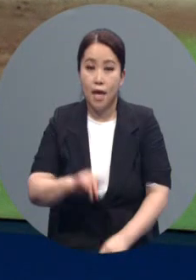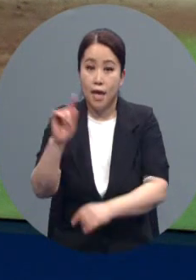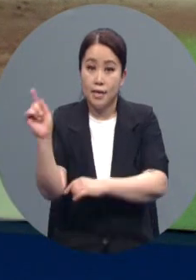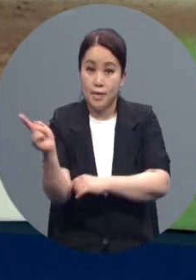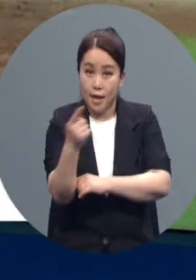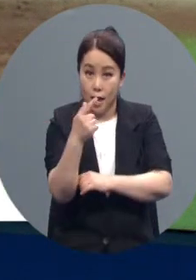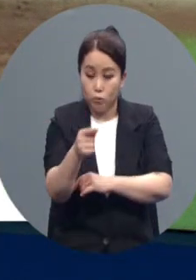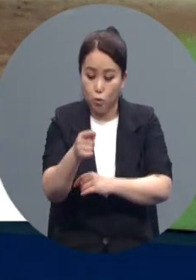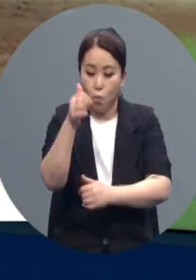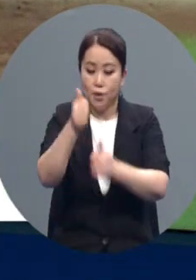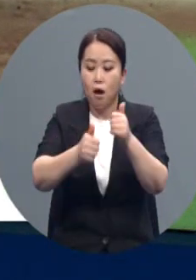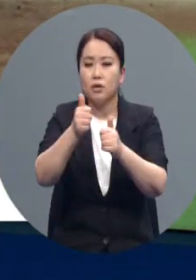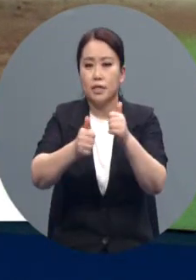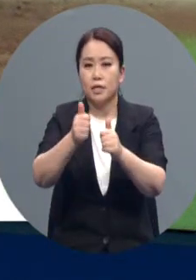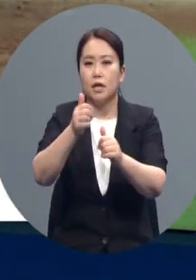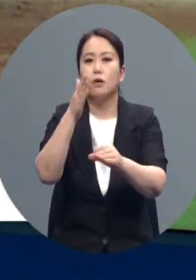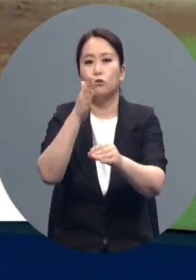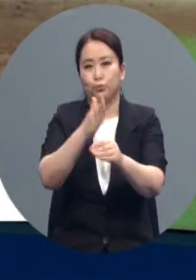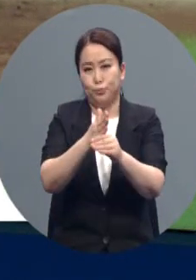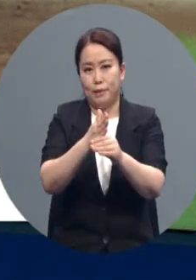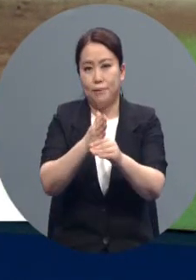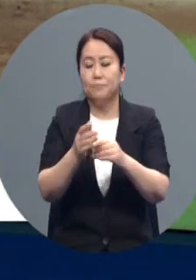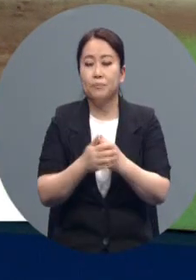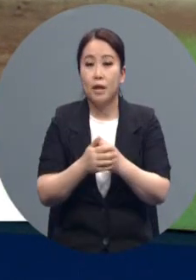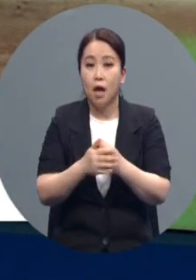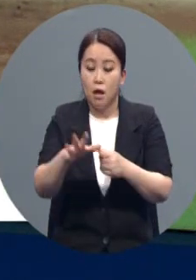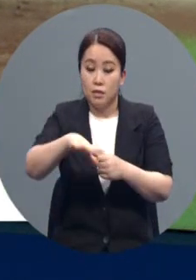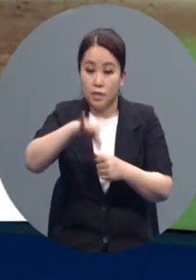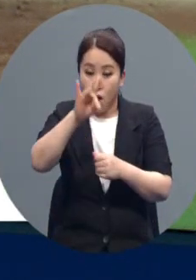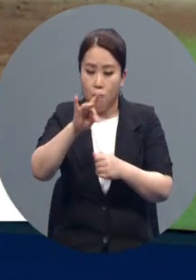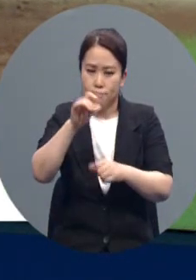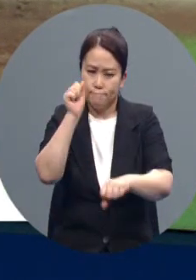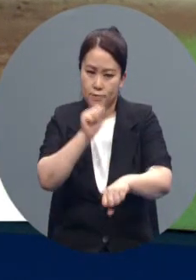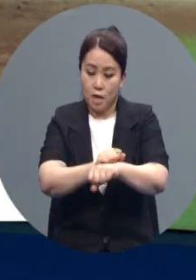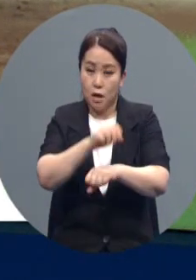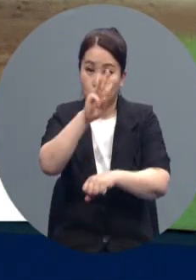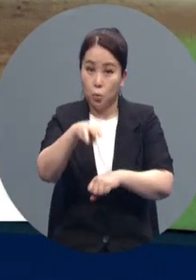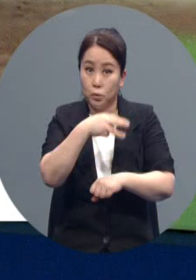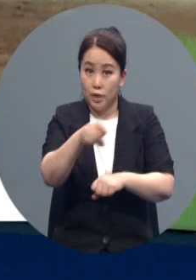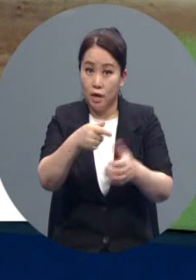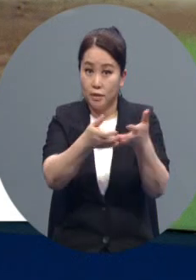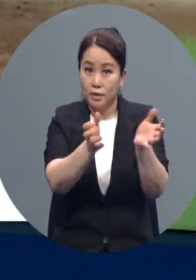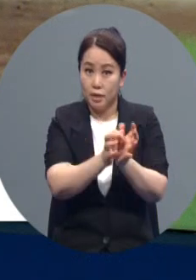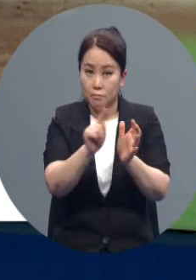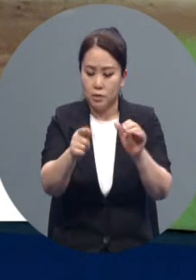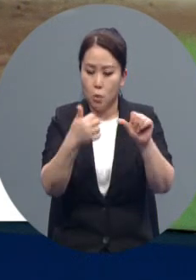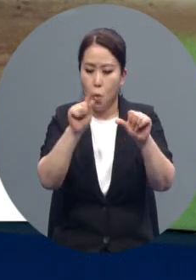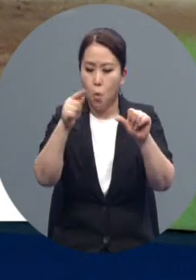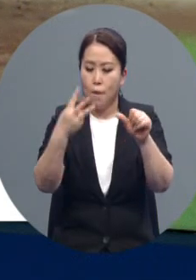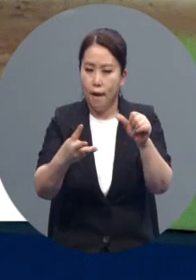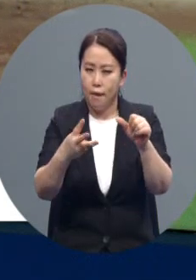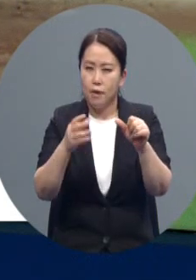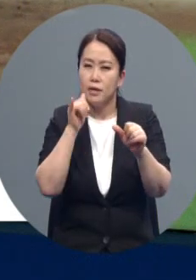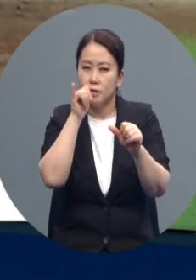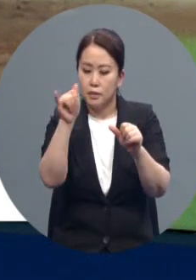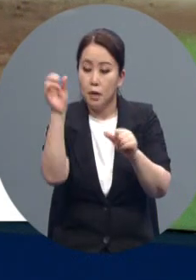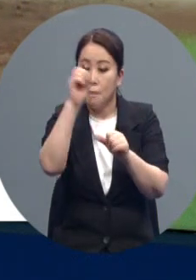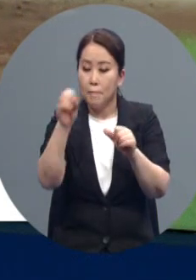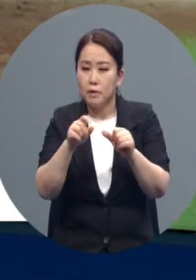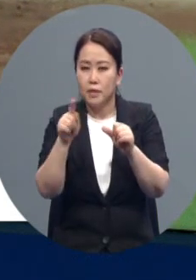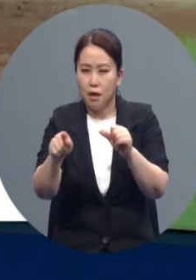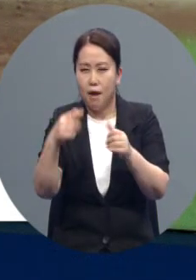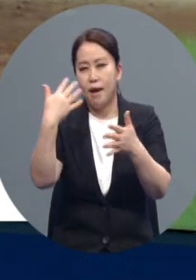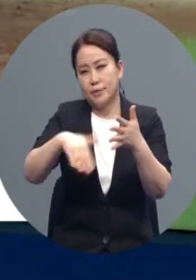농구도 벌써 시즌 중반에 다다르고 있습니다. 초반에 잘 나가던 롯데자이언츠는 5할 승률에 못 미치며 8위에 머무르고